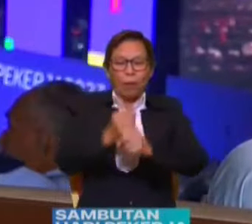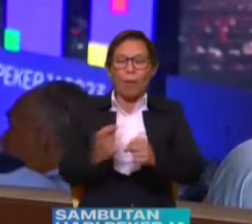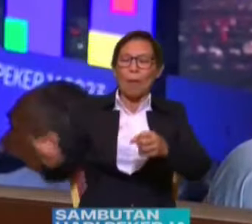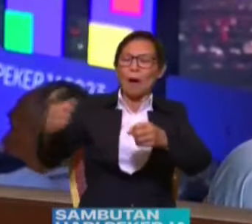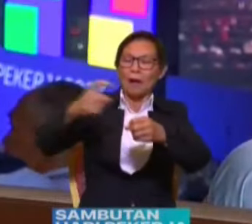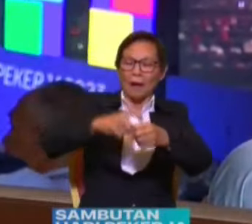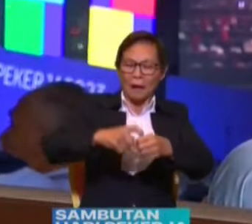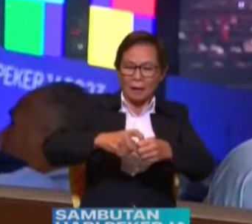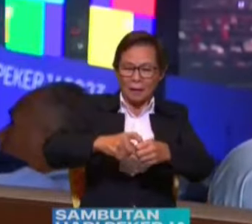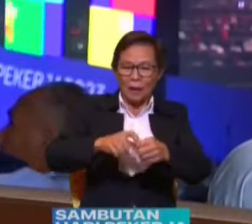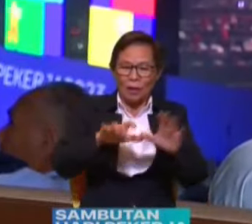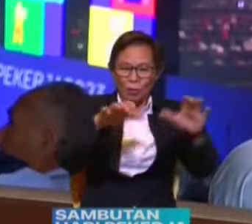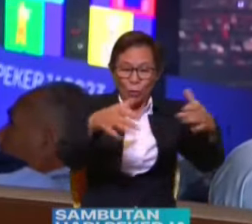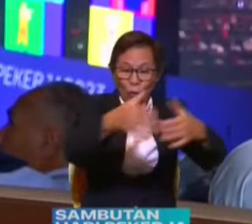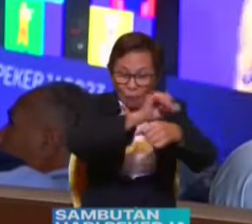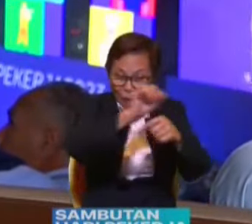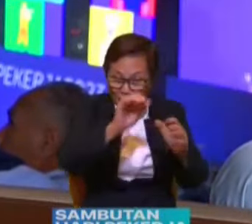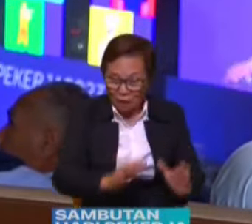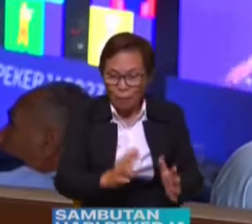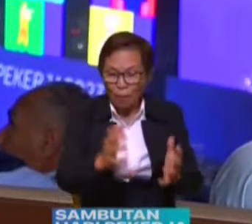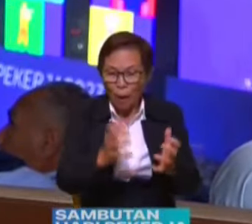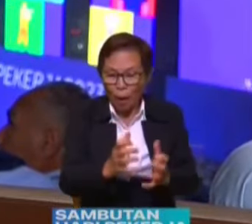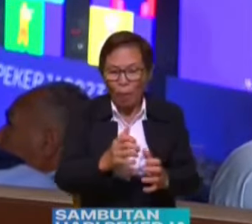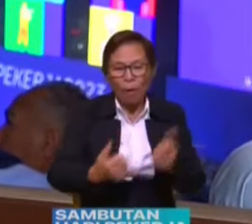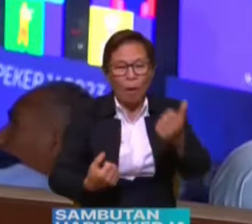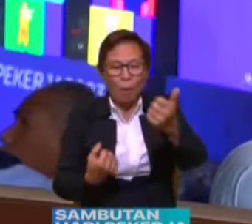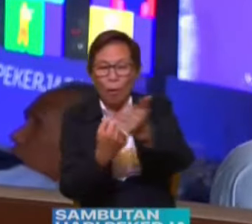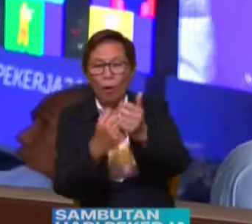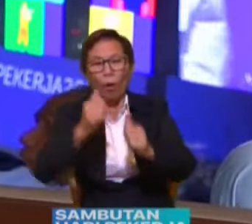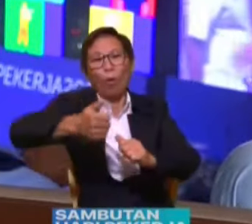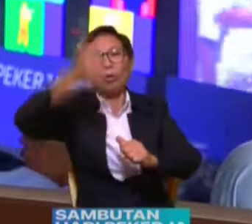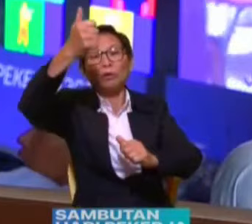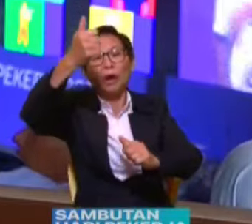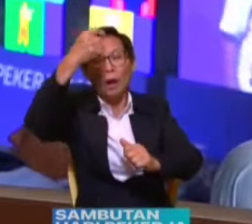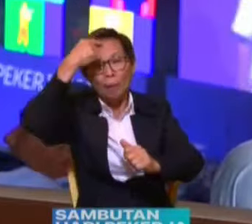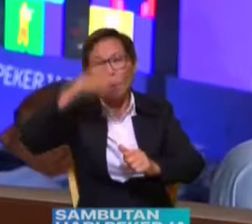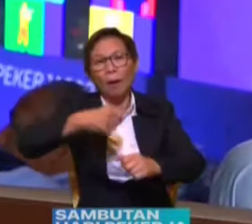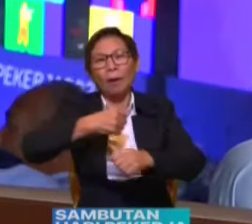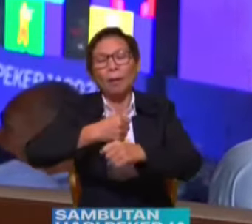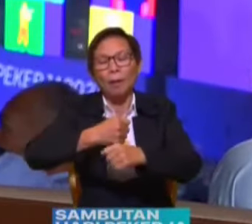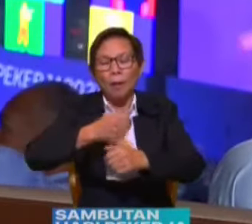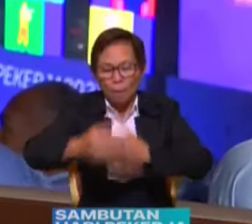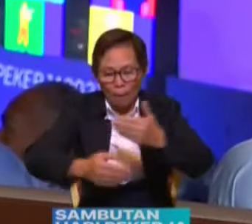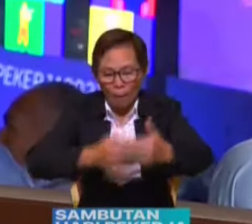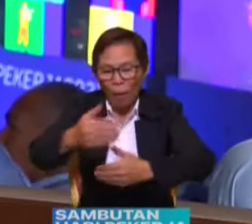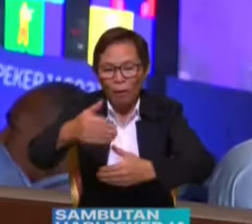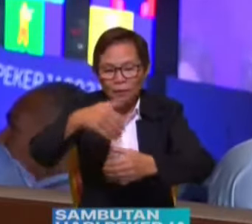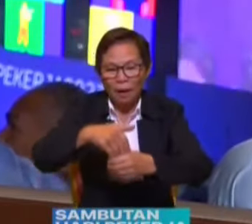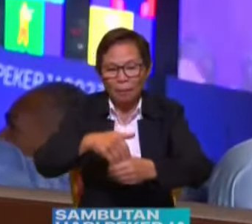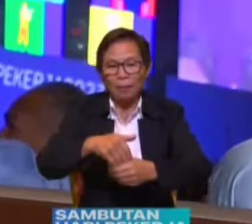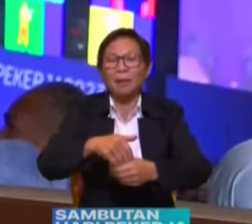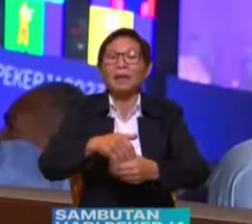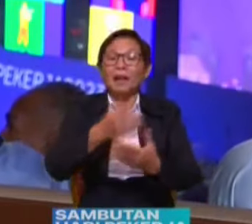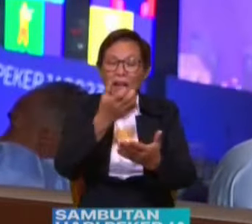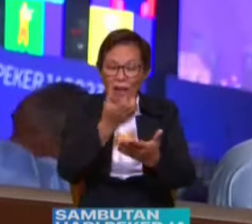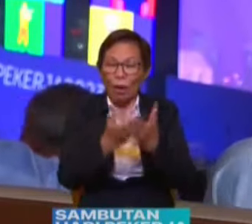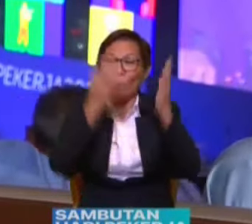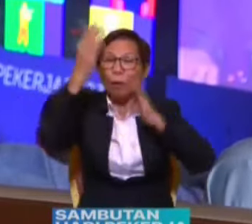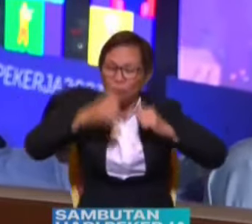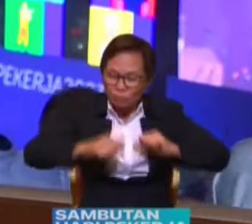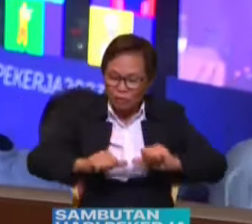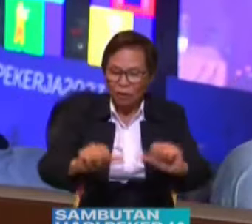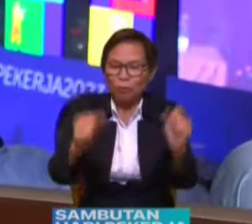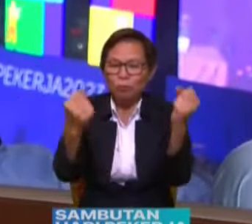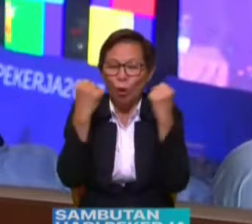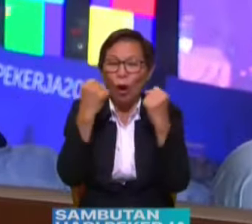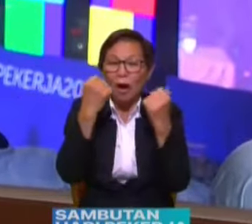berkenaan dengan golongan pekerja, ini menjadi antara tonggak utama bagi penghasilan produktiviti dalam memastikan ekonomi negara kekal teguh.